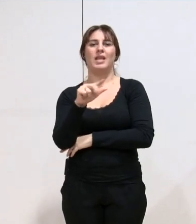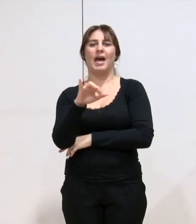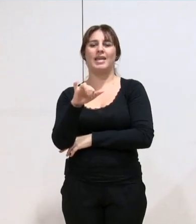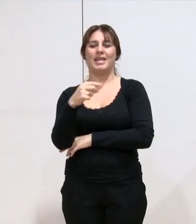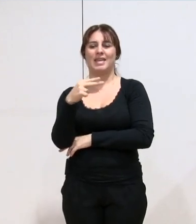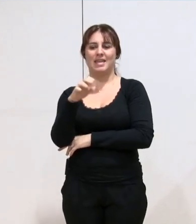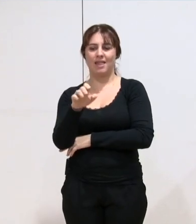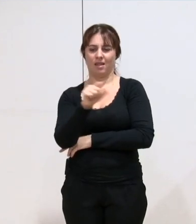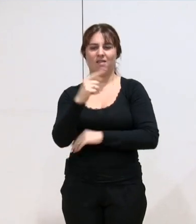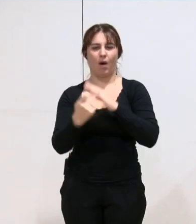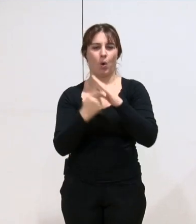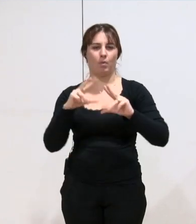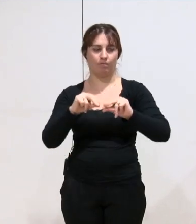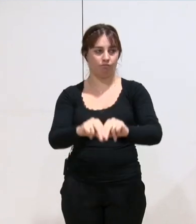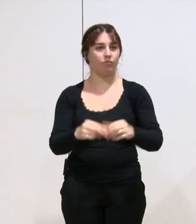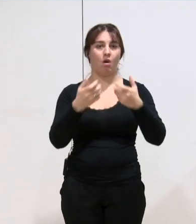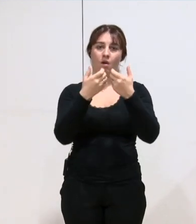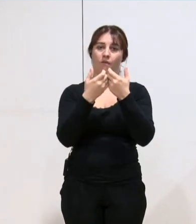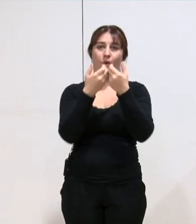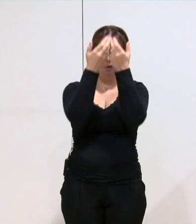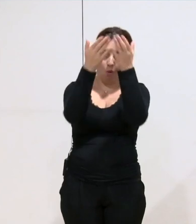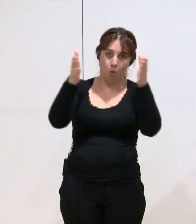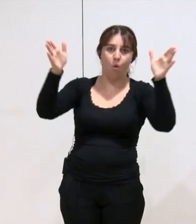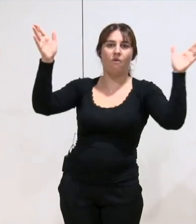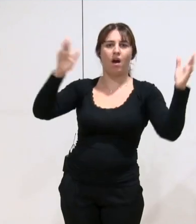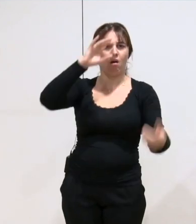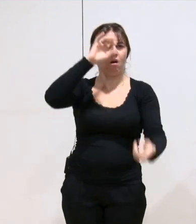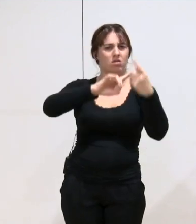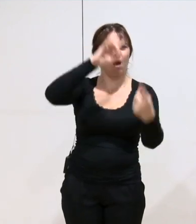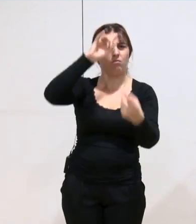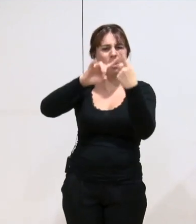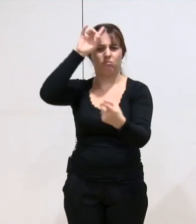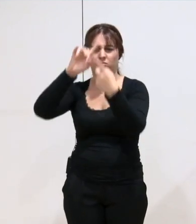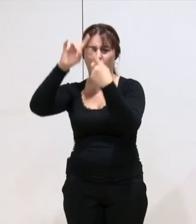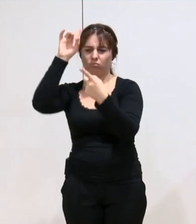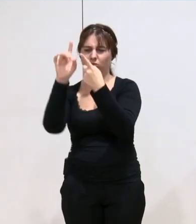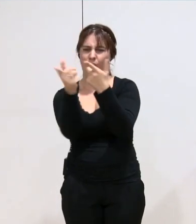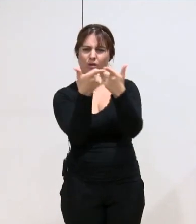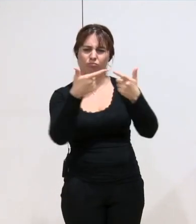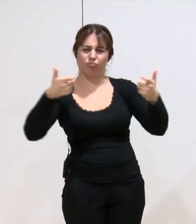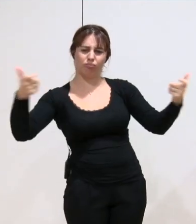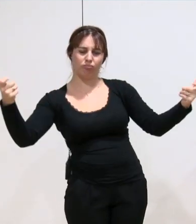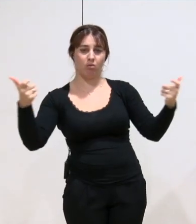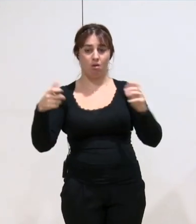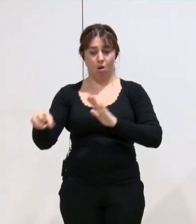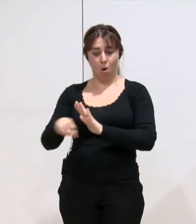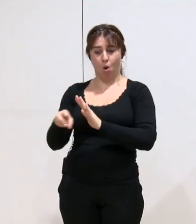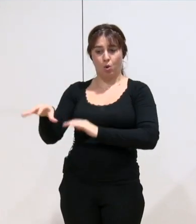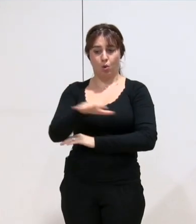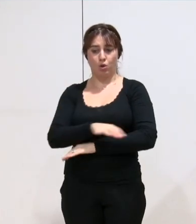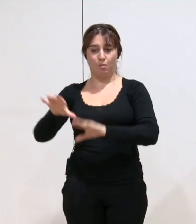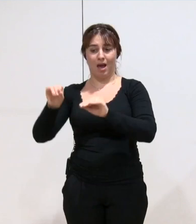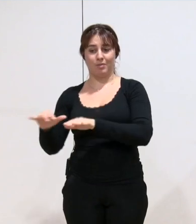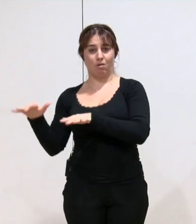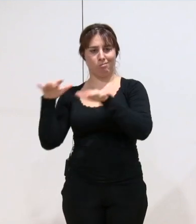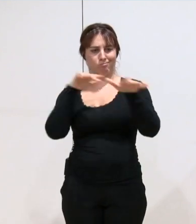donc un palais ouvert, un palais ouvert à différents usages, ouvert aux Grenoblois, et nous avons